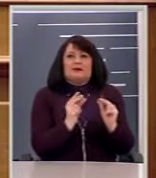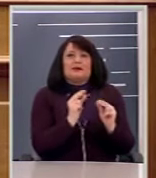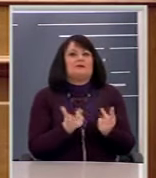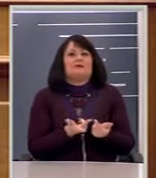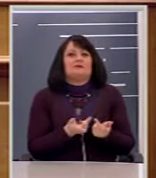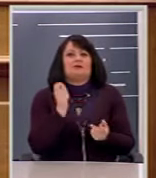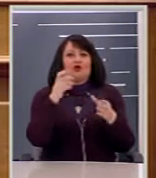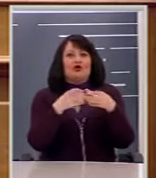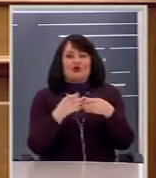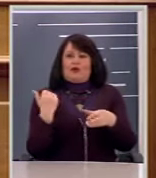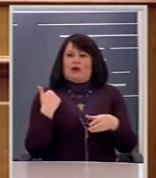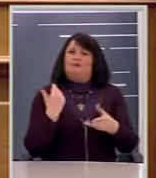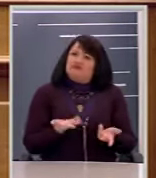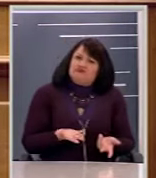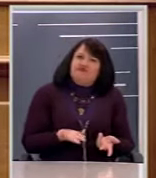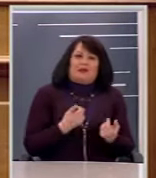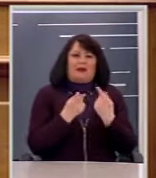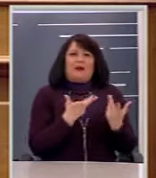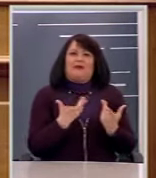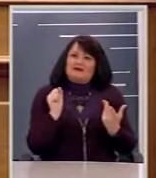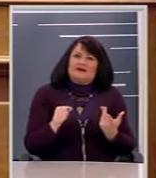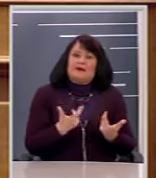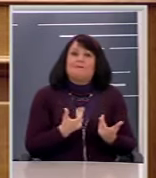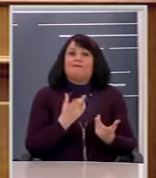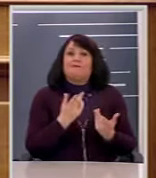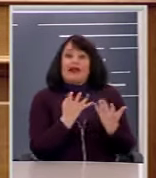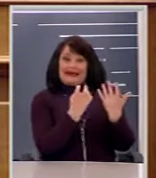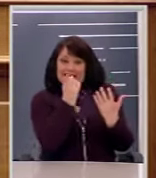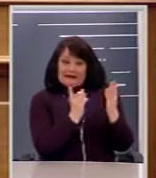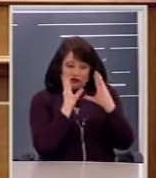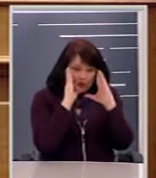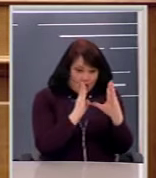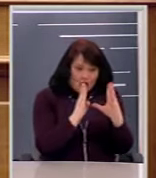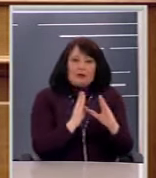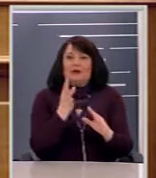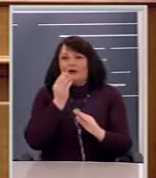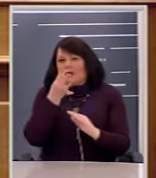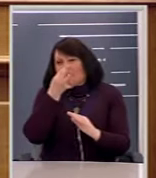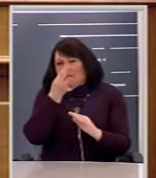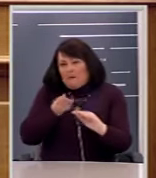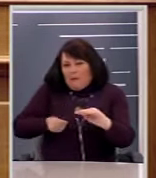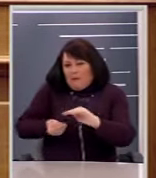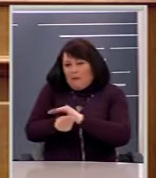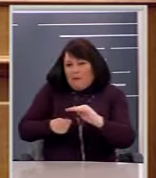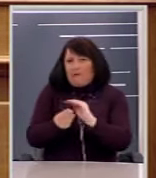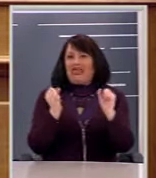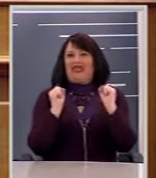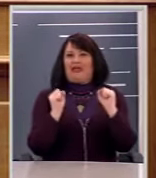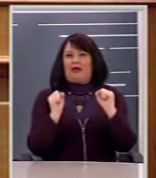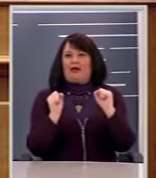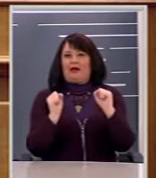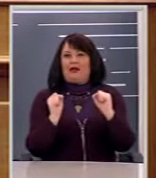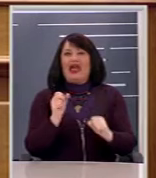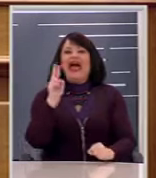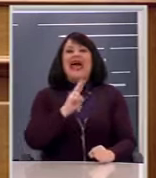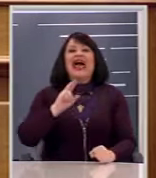οποιοδήποτε κόμμα να συγκαλέσει συζήτηση? Ακριβώς γιατί από αυτό το μαύρο χρήμα της υγείας, που είναι εισάξιο, όπως είπε η κυρία